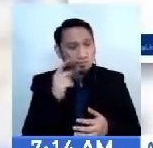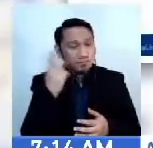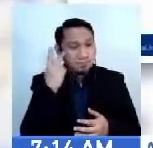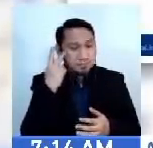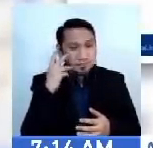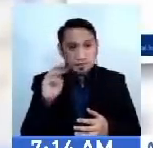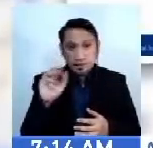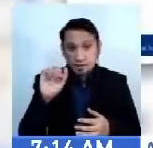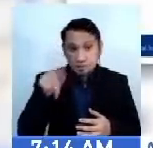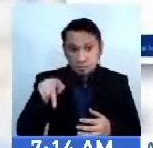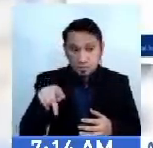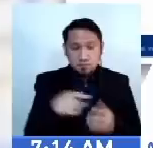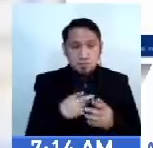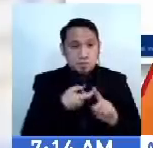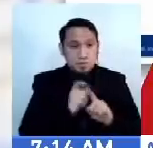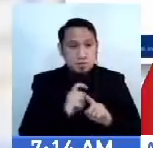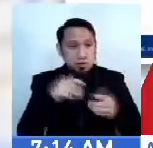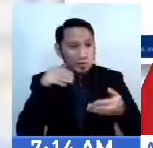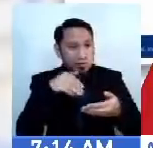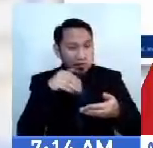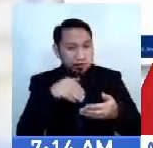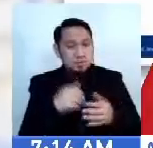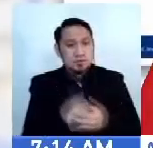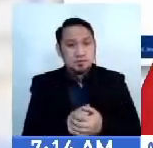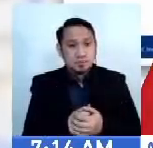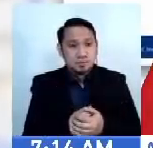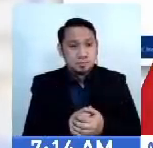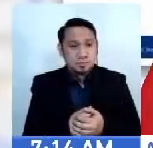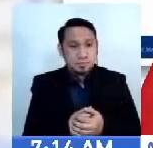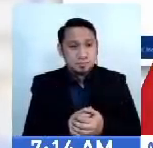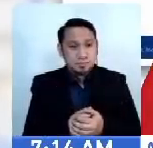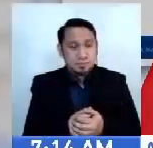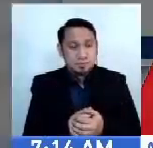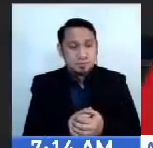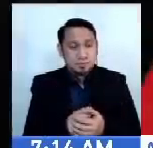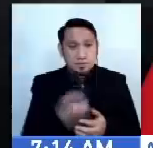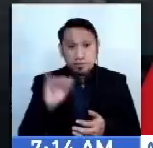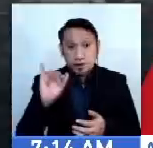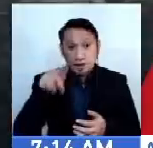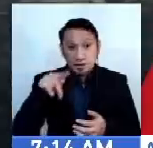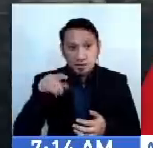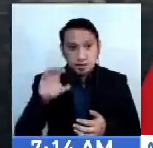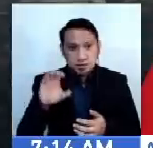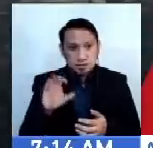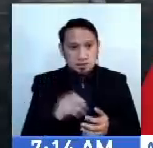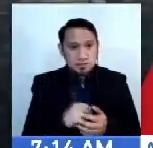Organization batay sa pag-aaral ng Intergovernmental Panel on Climate Change o IPCC.